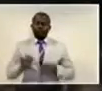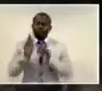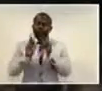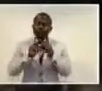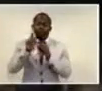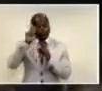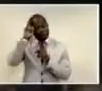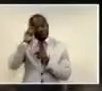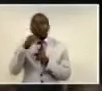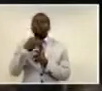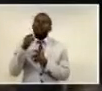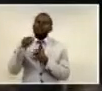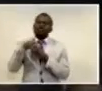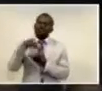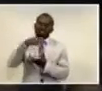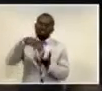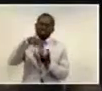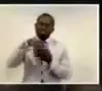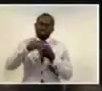babitekereza